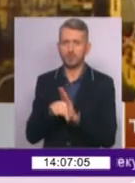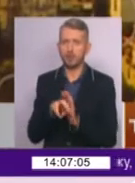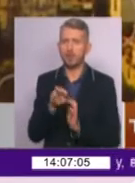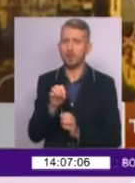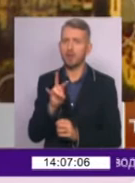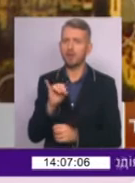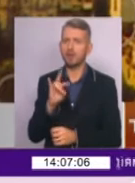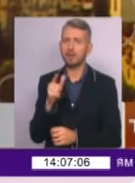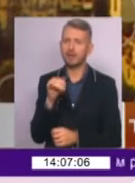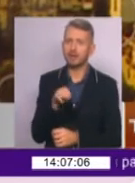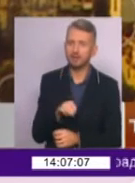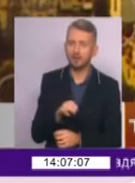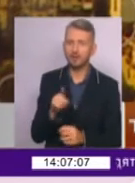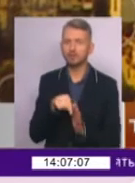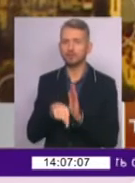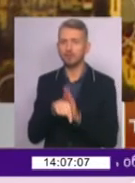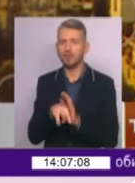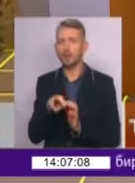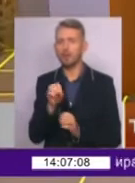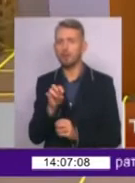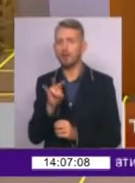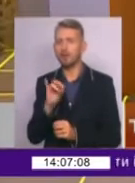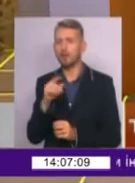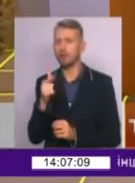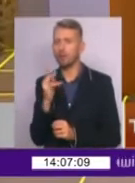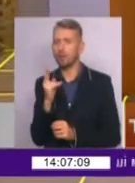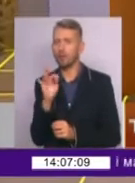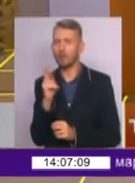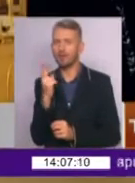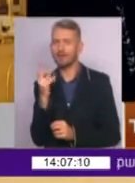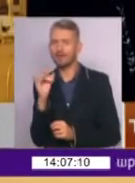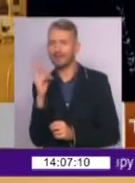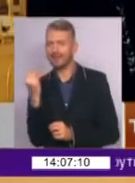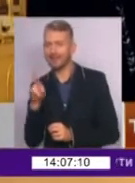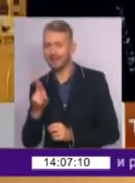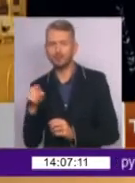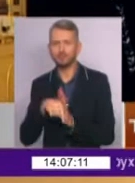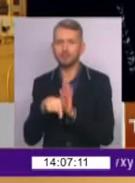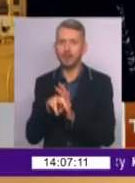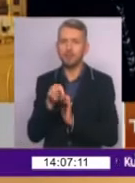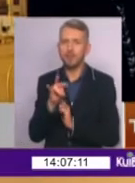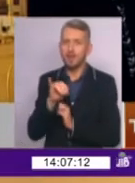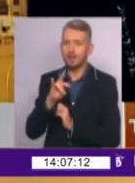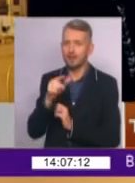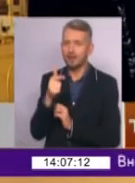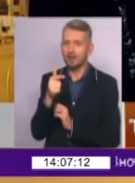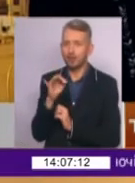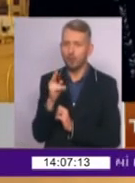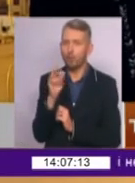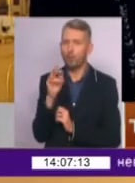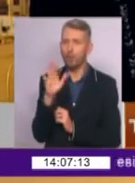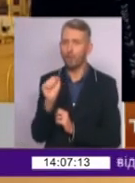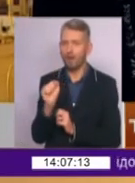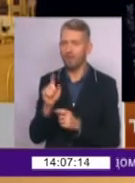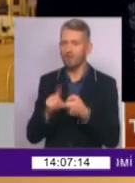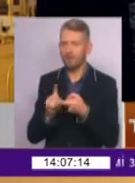менінгіт. Що таке менінгококцемія? Що таке менінгококова інфекція? Ніби однокоренневі слова, але зовсім різні. Про